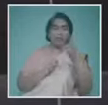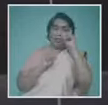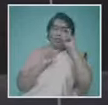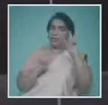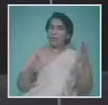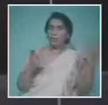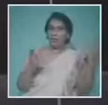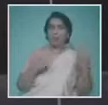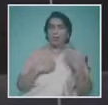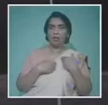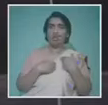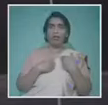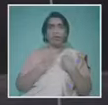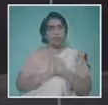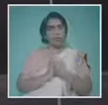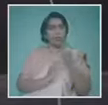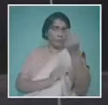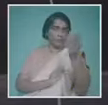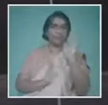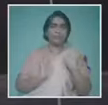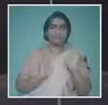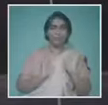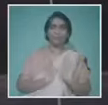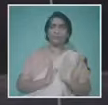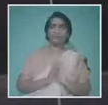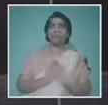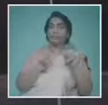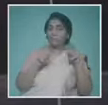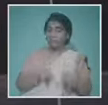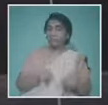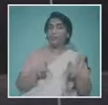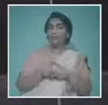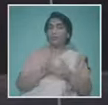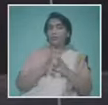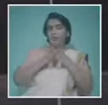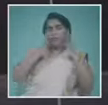නැහැ. ඒ නිසා අපේ ගෞරවය ඔබතුමාට තියෙනවා. හැබැයි මේ වාගේ තව